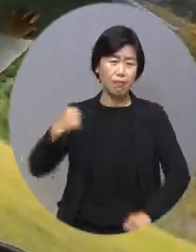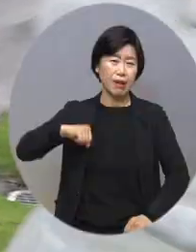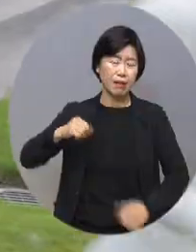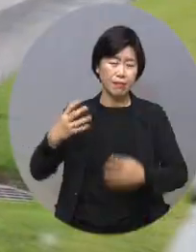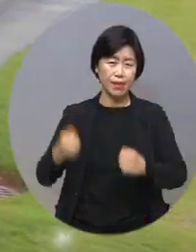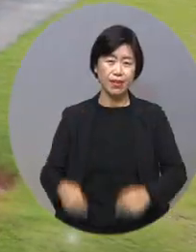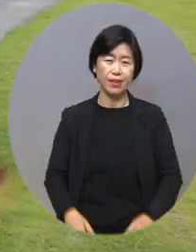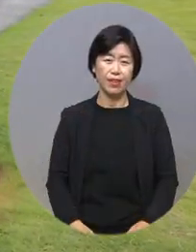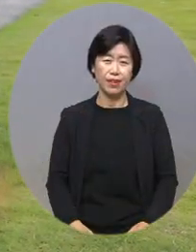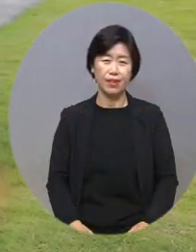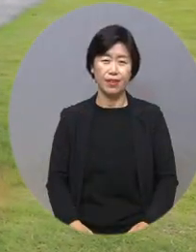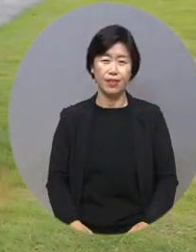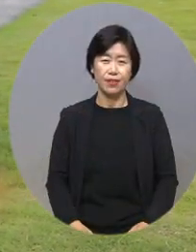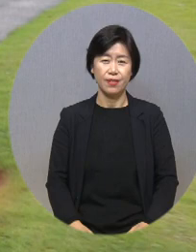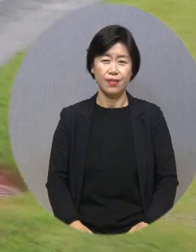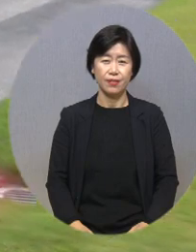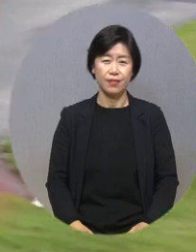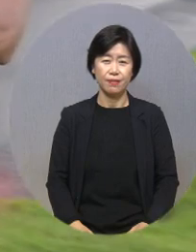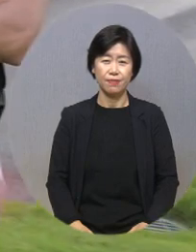너무 잘해.